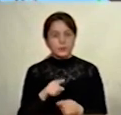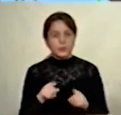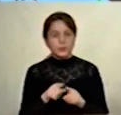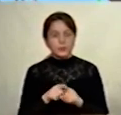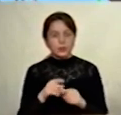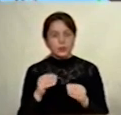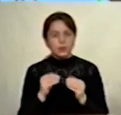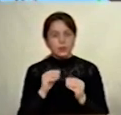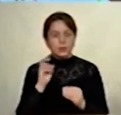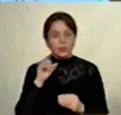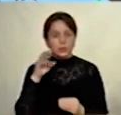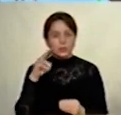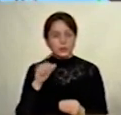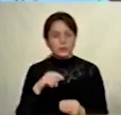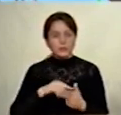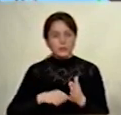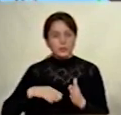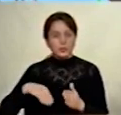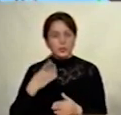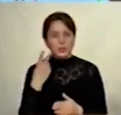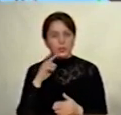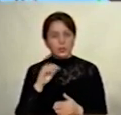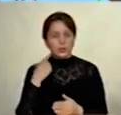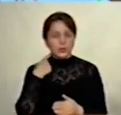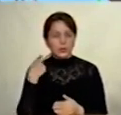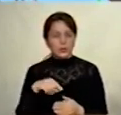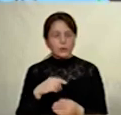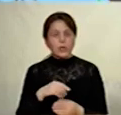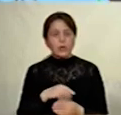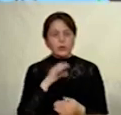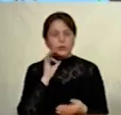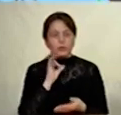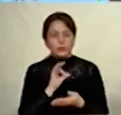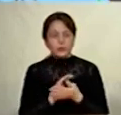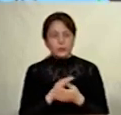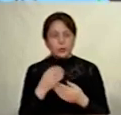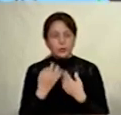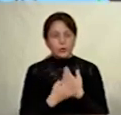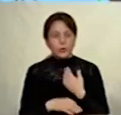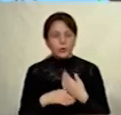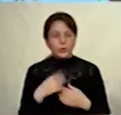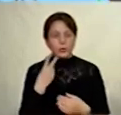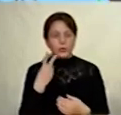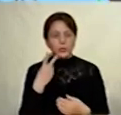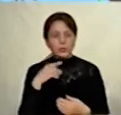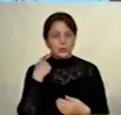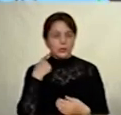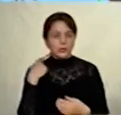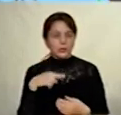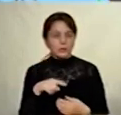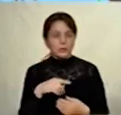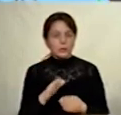lik asrda virguldan keyin 2 ta raqam, demak, ko'paytmadan 2 ta raqam orqa tomondan ajratib, virgulni qo'yishimiz